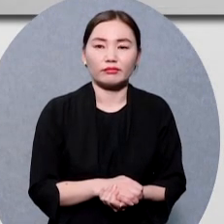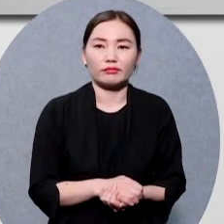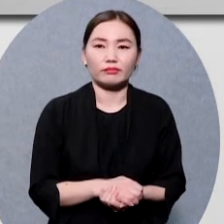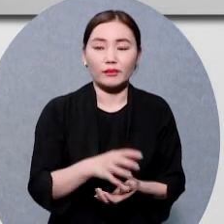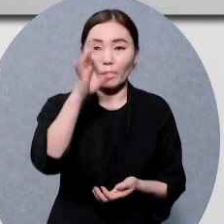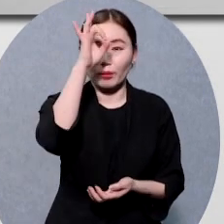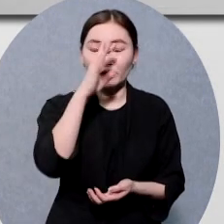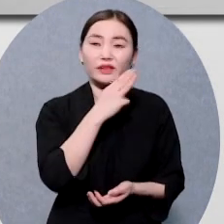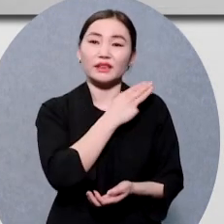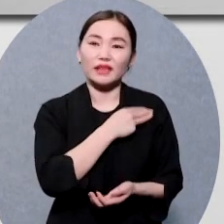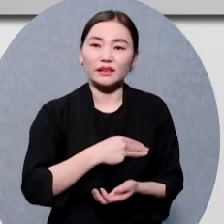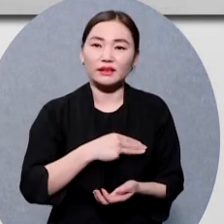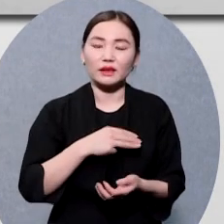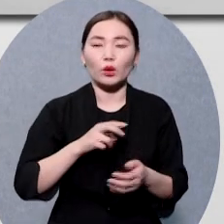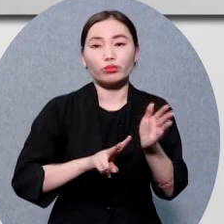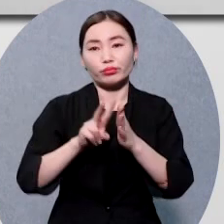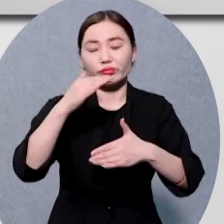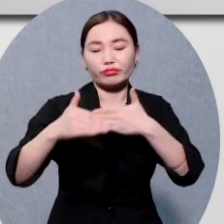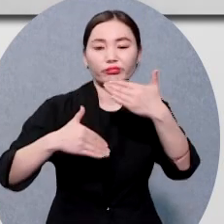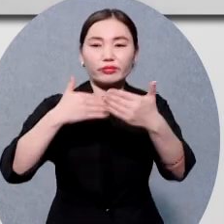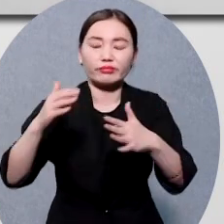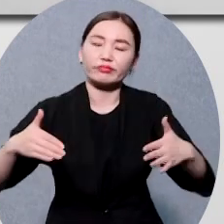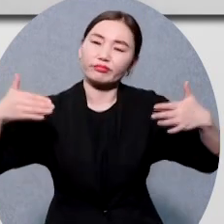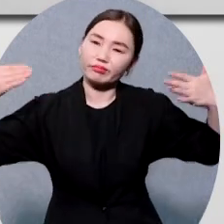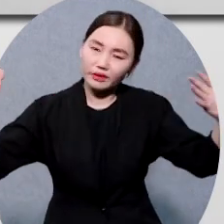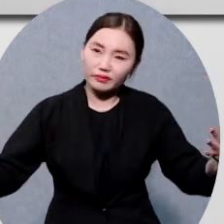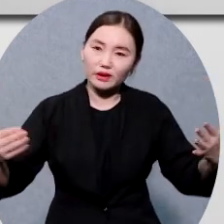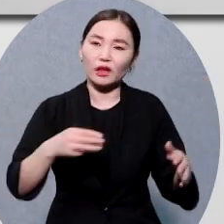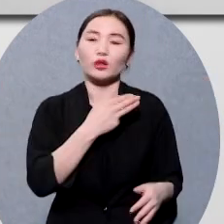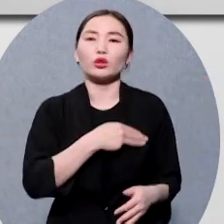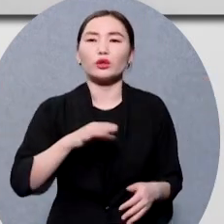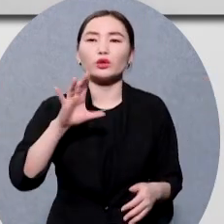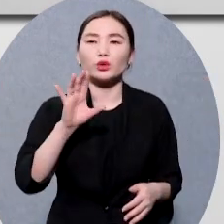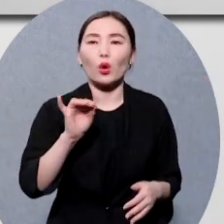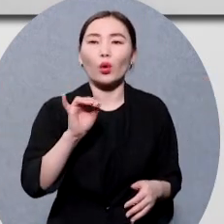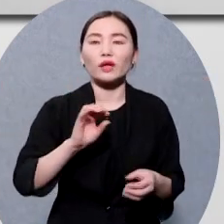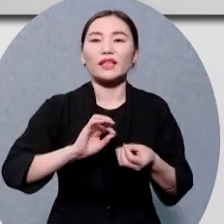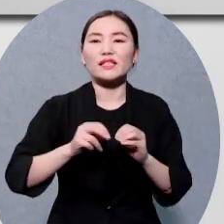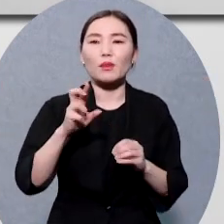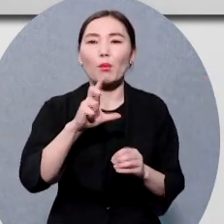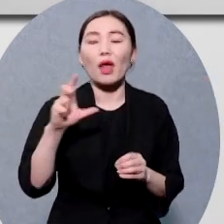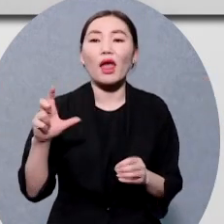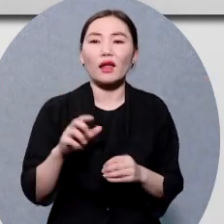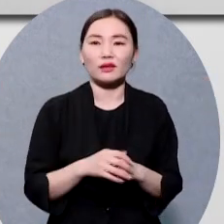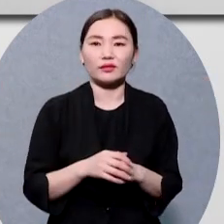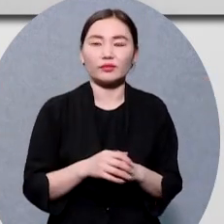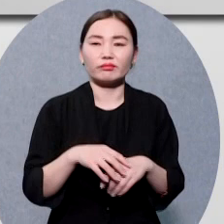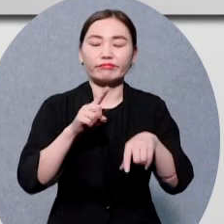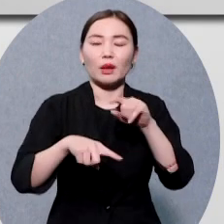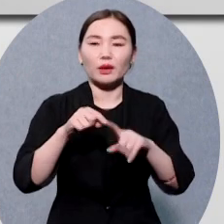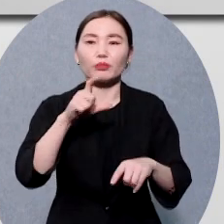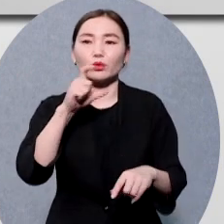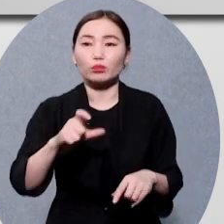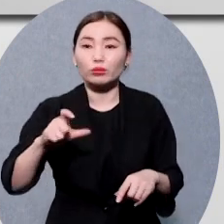байгааг та бүхэн мэдж байгаа тийм ээ. За тэгвэл Бурханы шашныг дэлгэрүүлэхийн тулд одоо манай тухайн